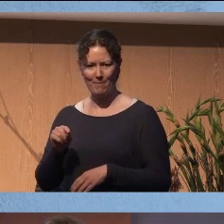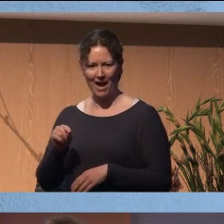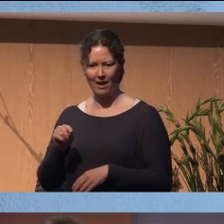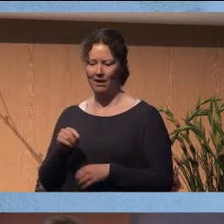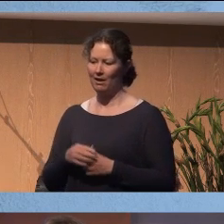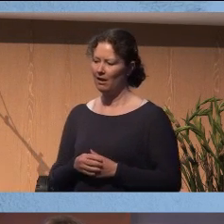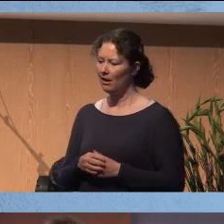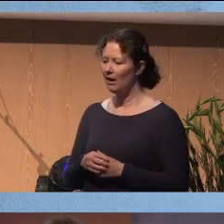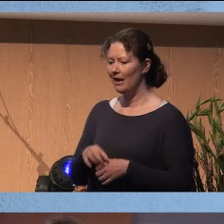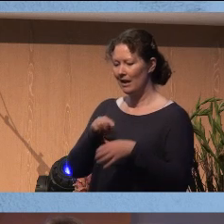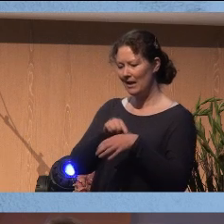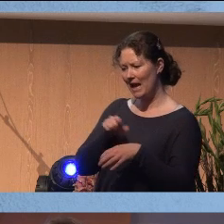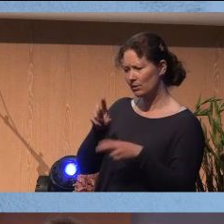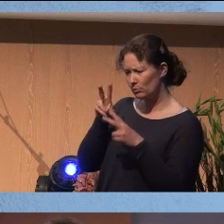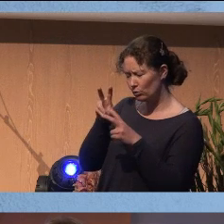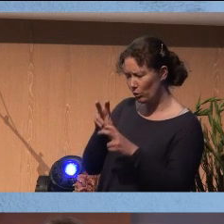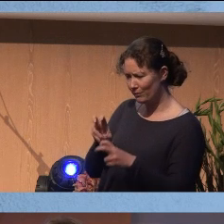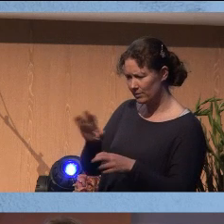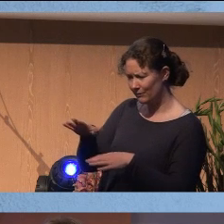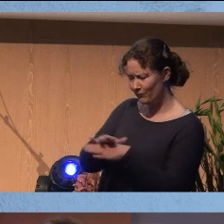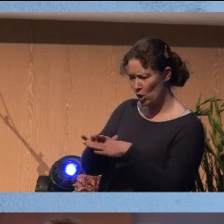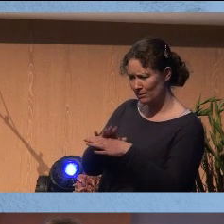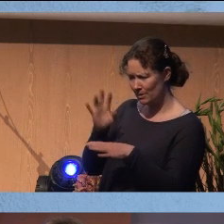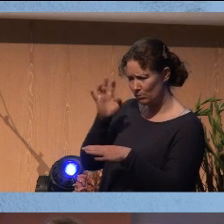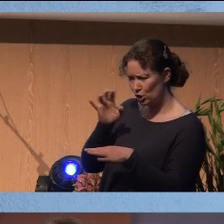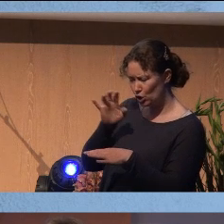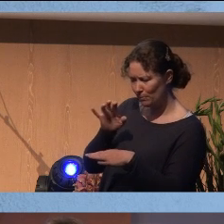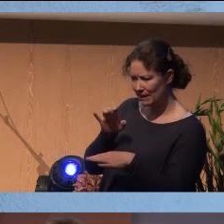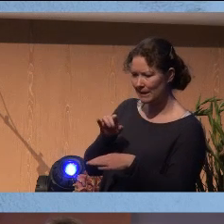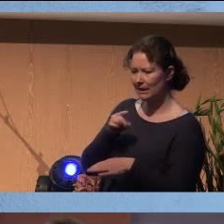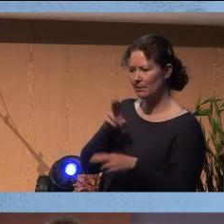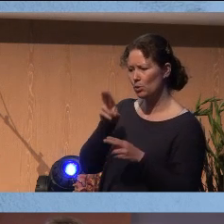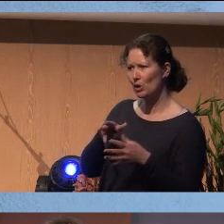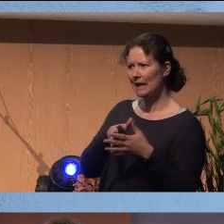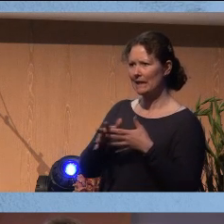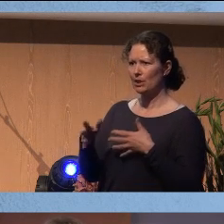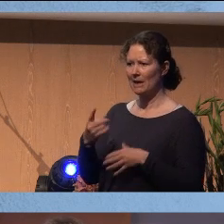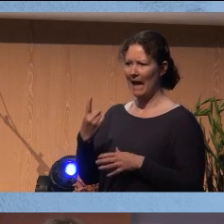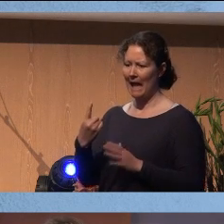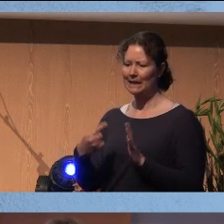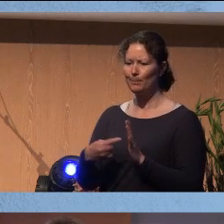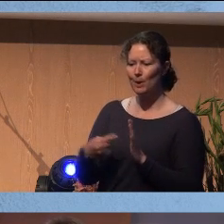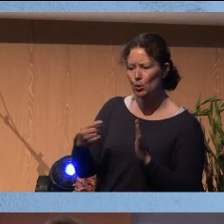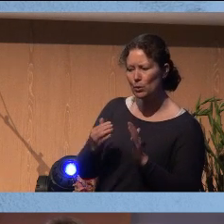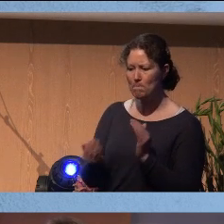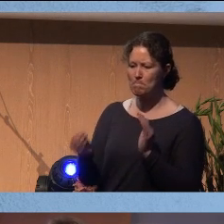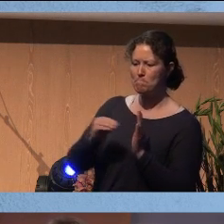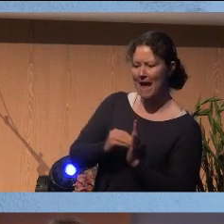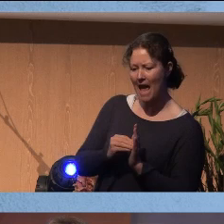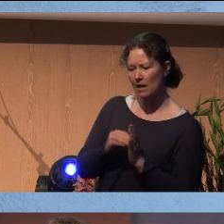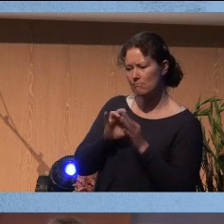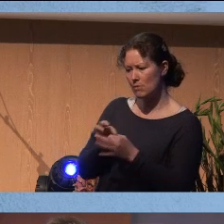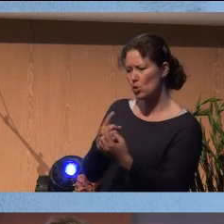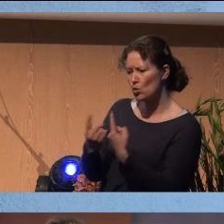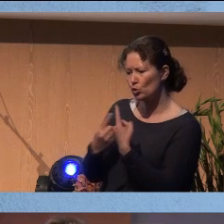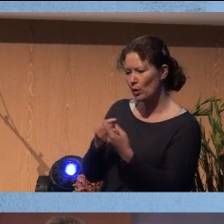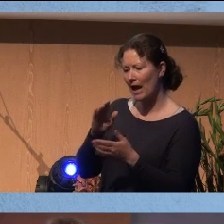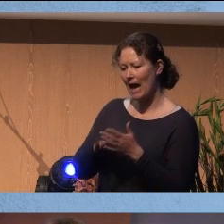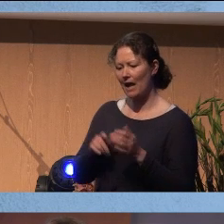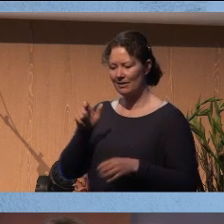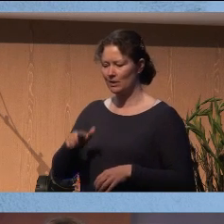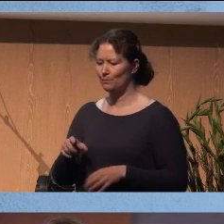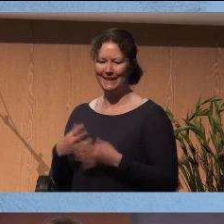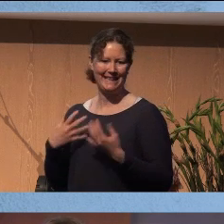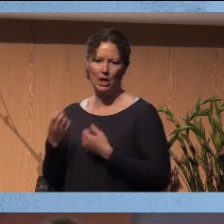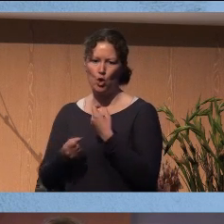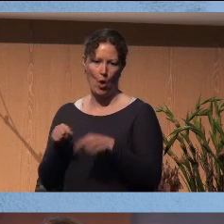Leger som utforsker en pasients følelsesmessige bekymringer bruker I gjennomsnitt 1 minutt mer på konsultasjonen enn dem som ikke